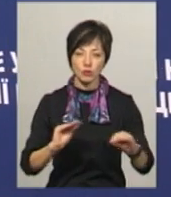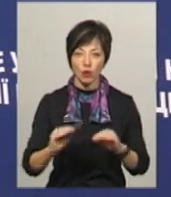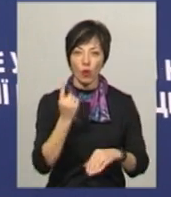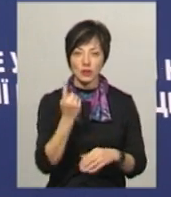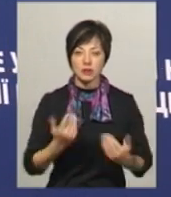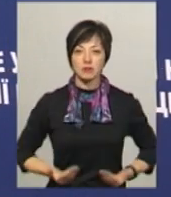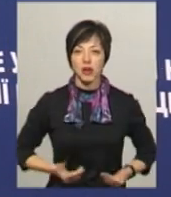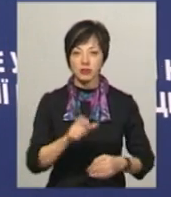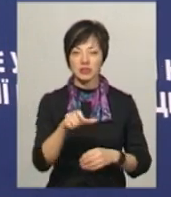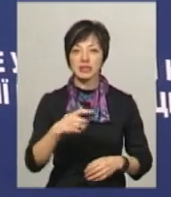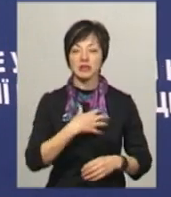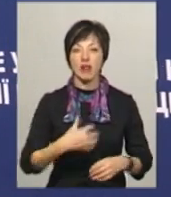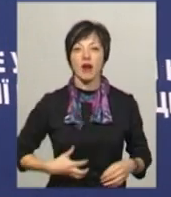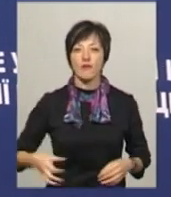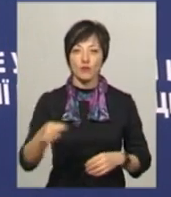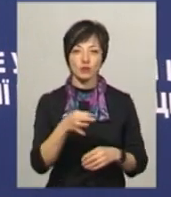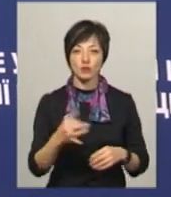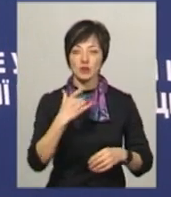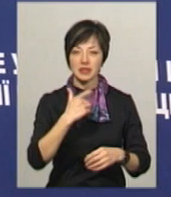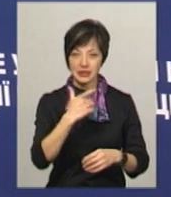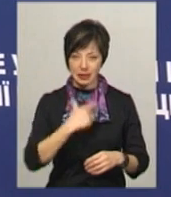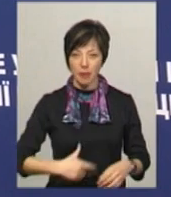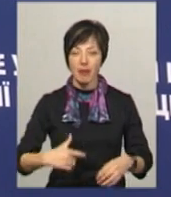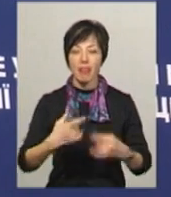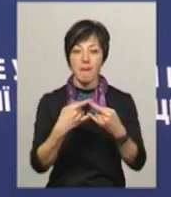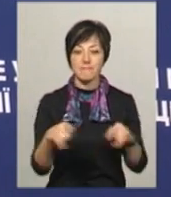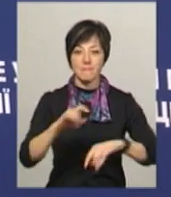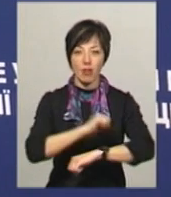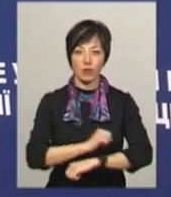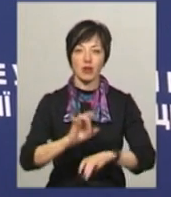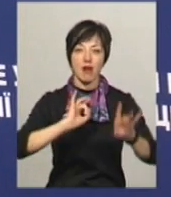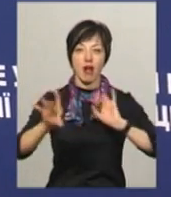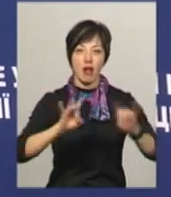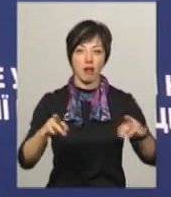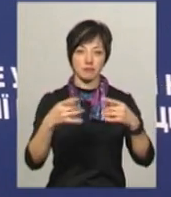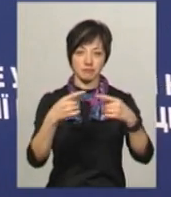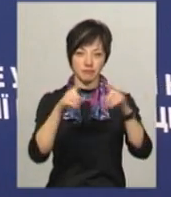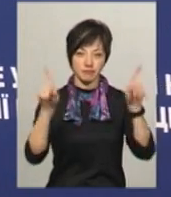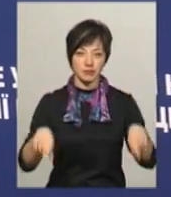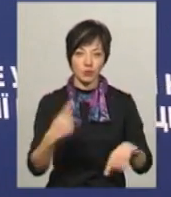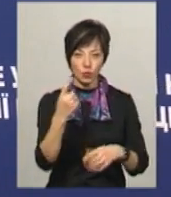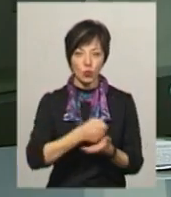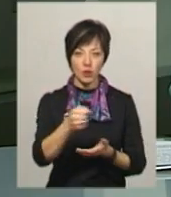з мешканців Славутщини в себе на балконі розмістив великий рекламний банер одного з кандидатів.